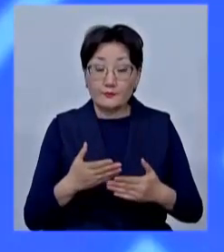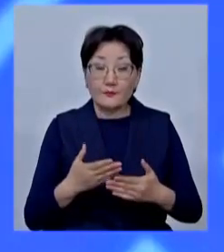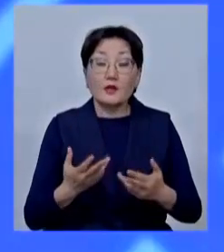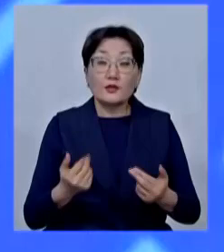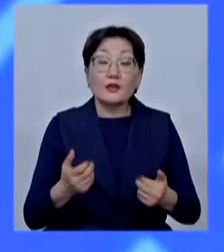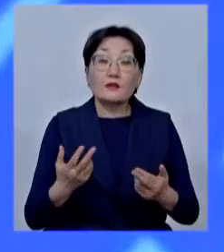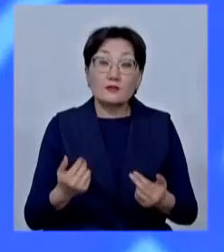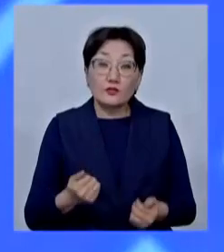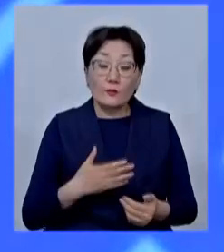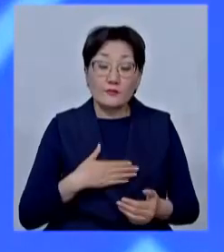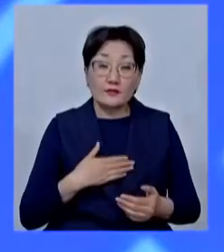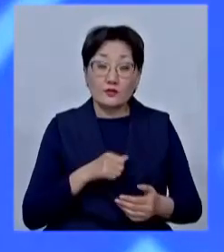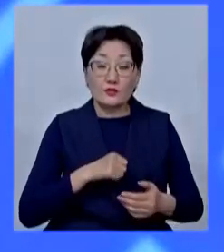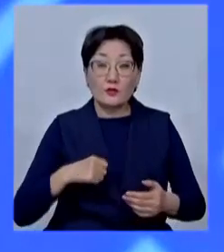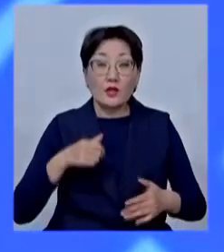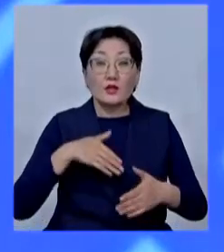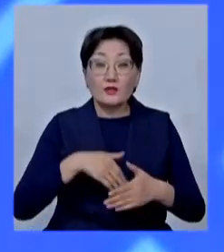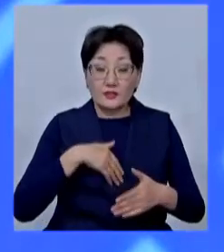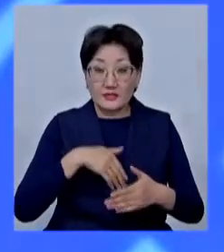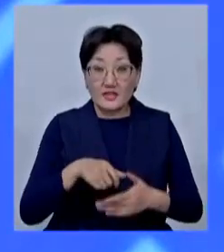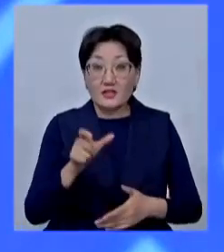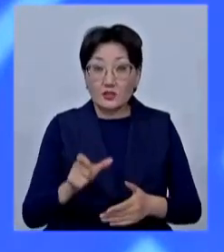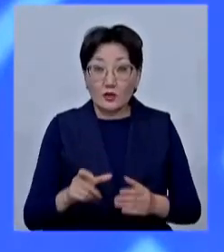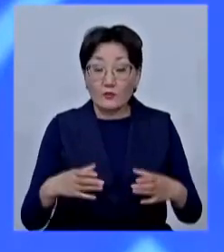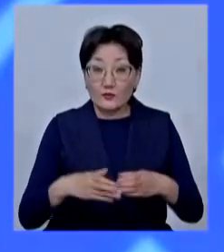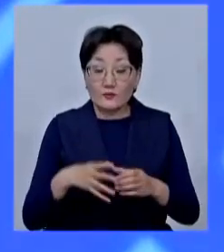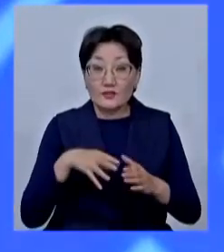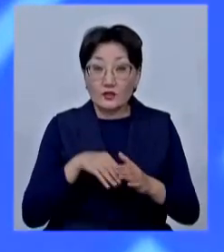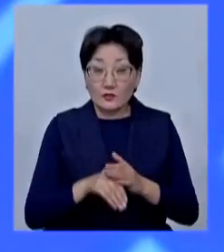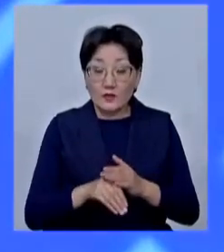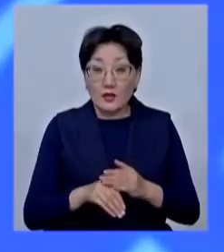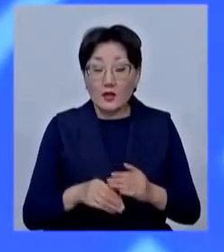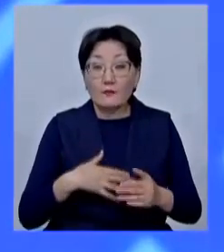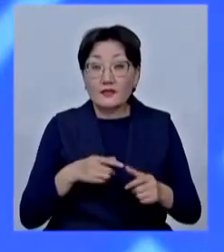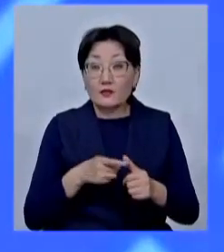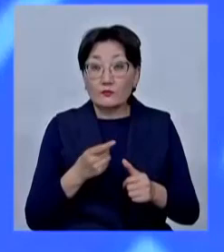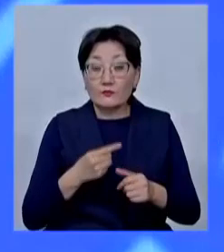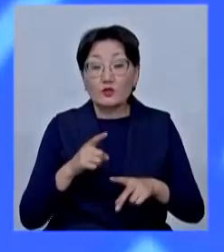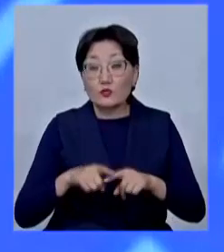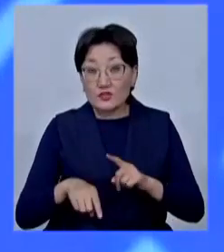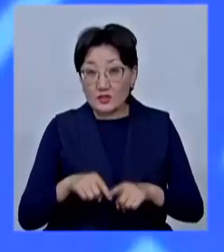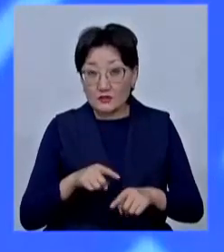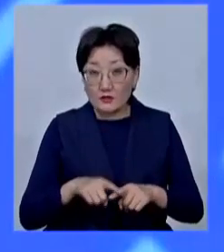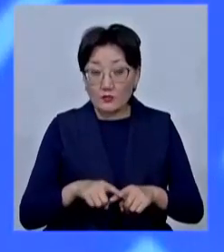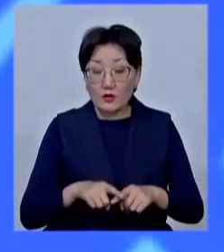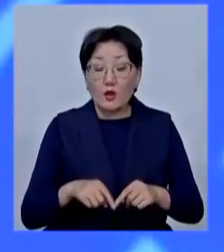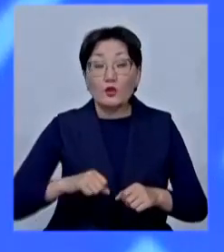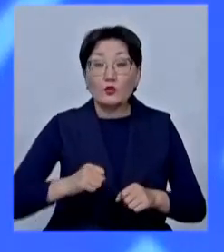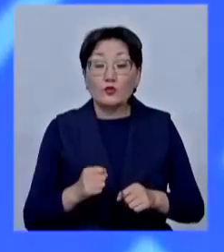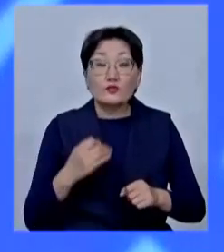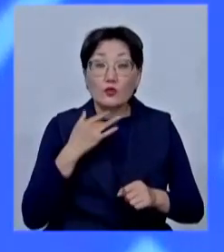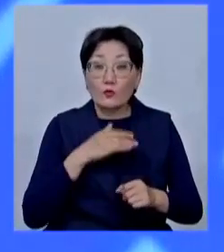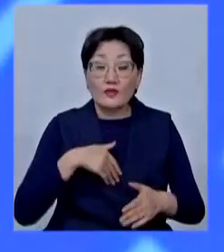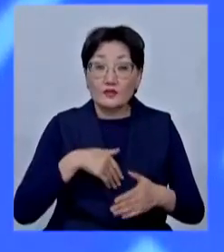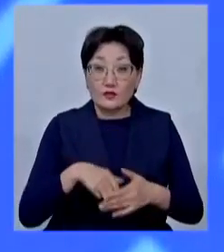Иә, әрине, мен өзім ерікті болғаннан кейін менің артымнан тағы туысқандарым және достарымның